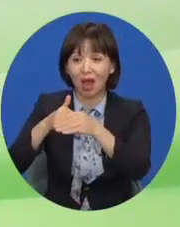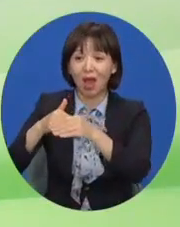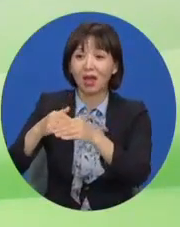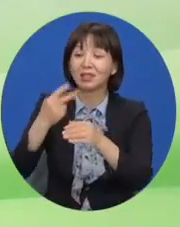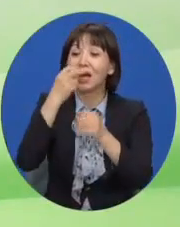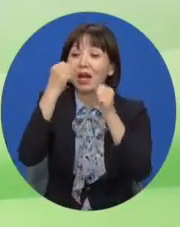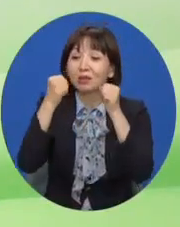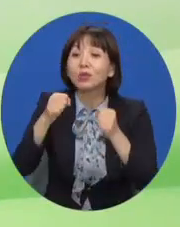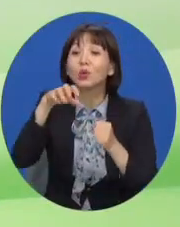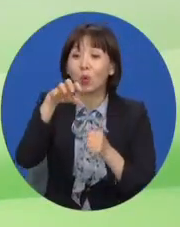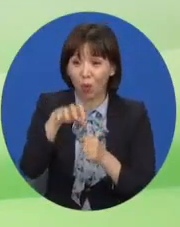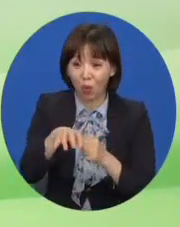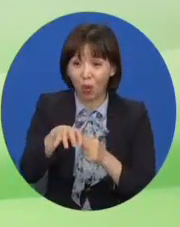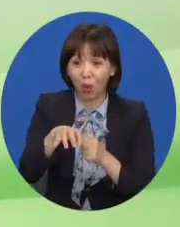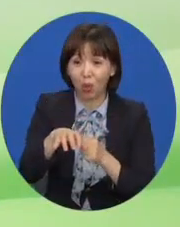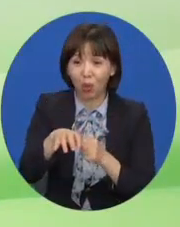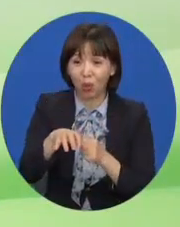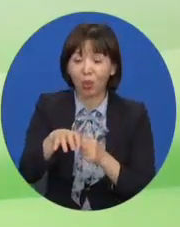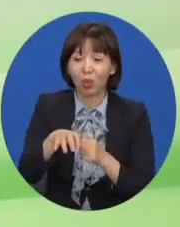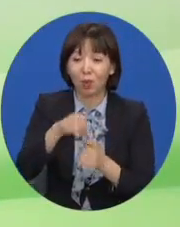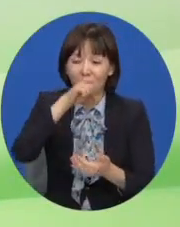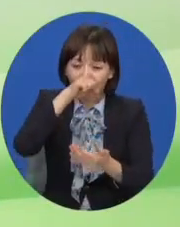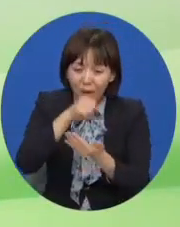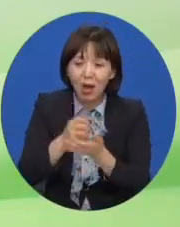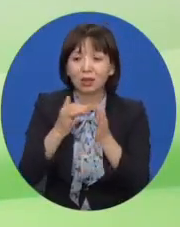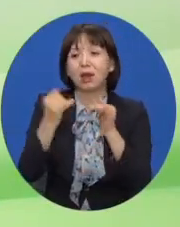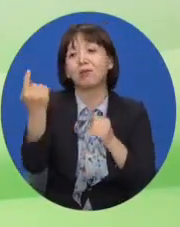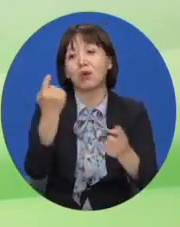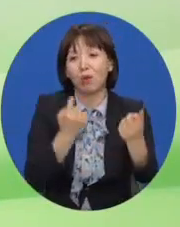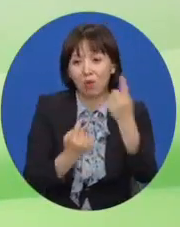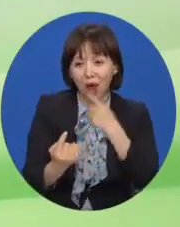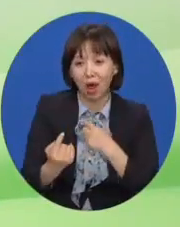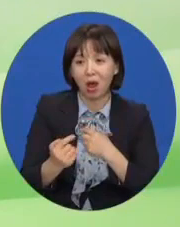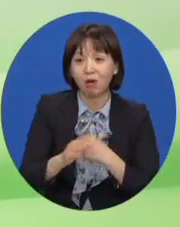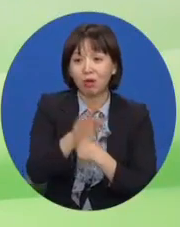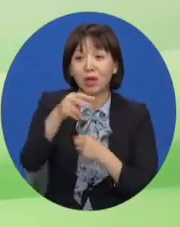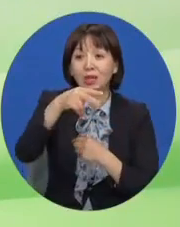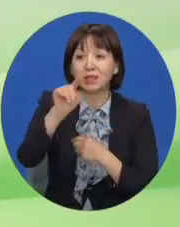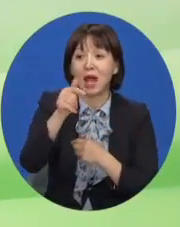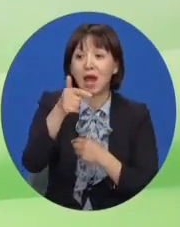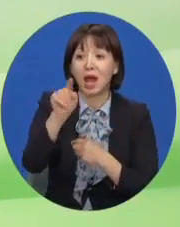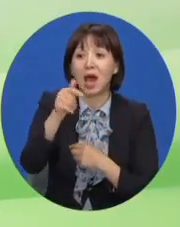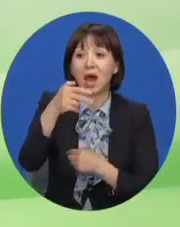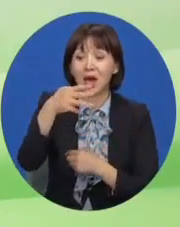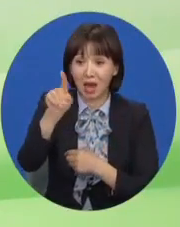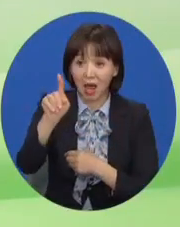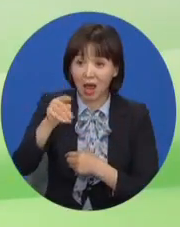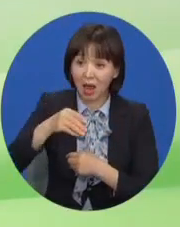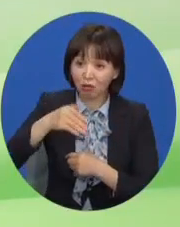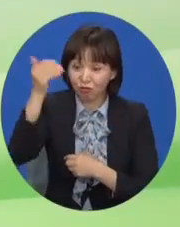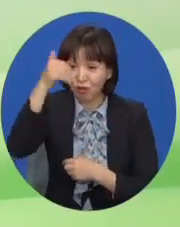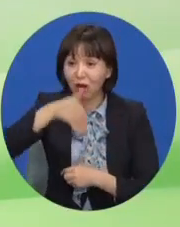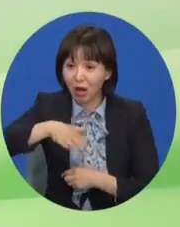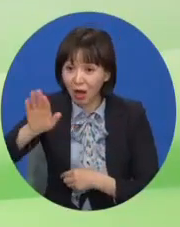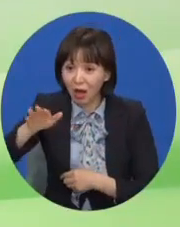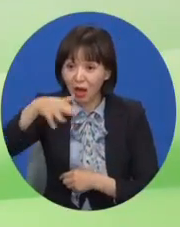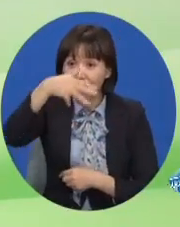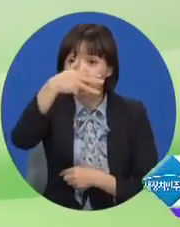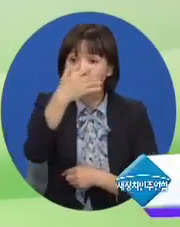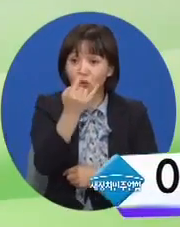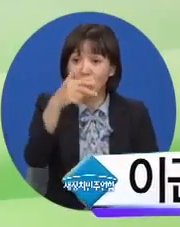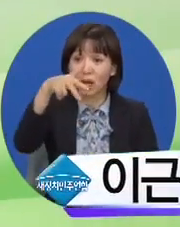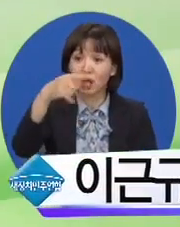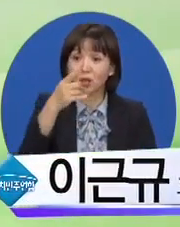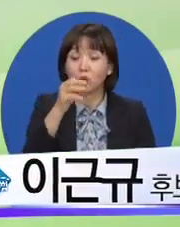곳이어야만 사람들은 오게 됩니다. 우리가 사하라 사막을 관광을 갈까요? 우리 최종렬 대장이라고 우리 제천에